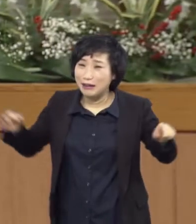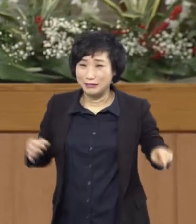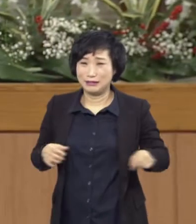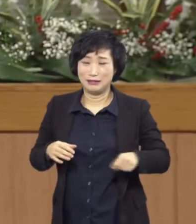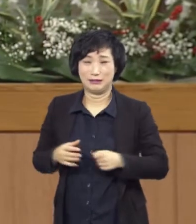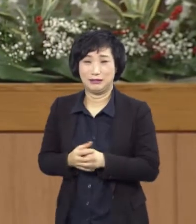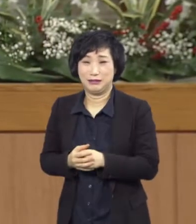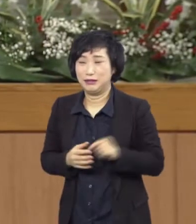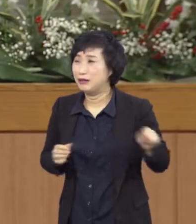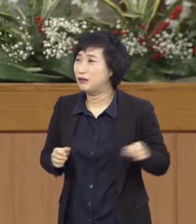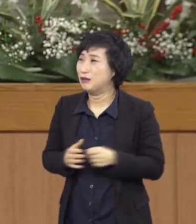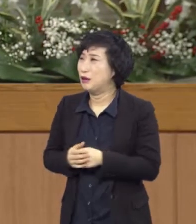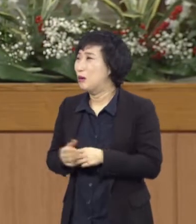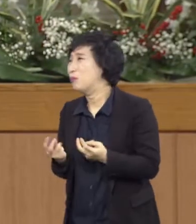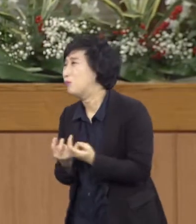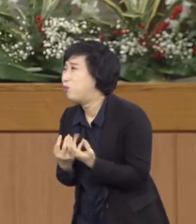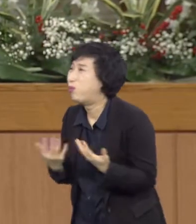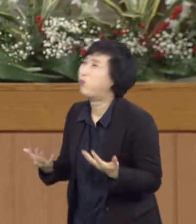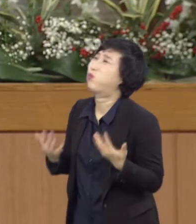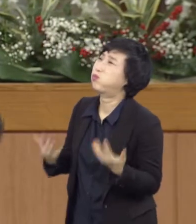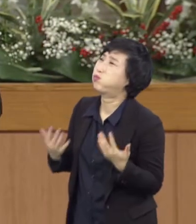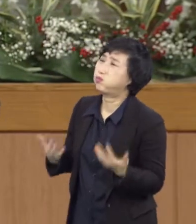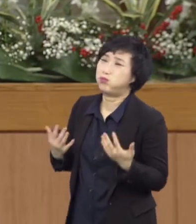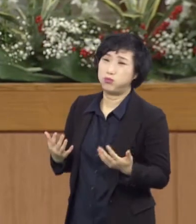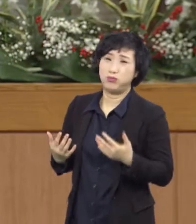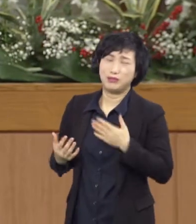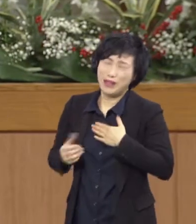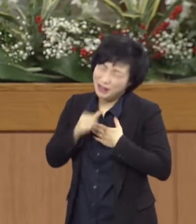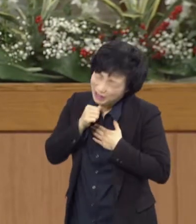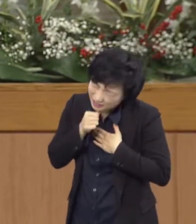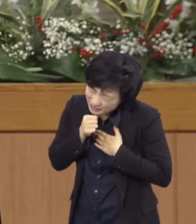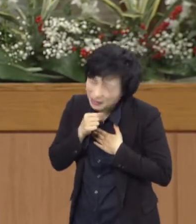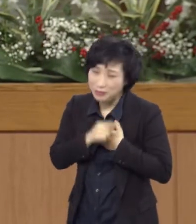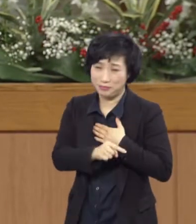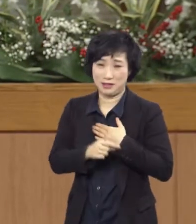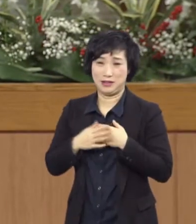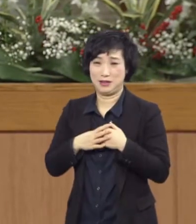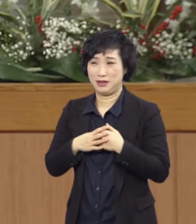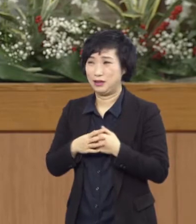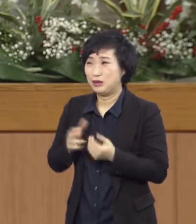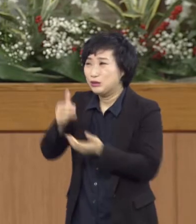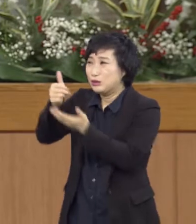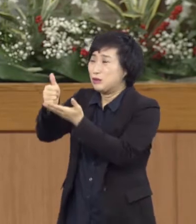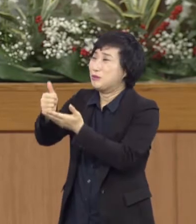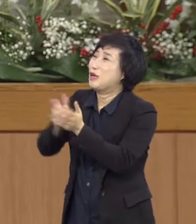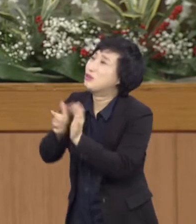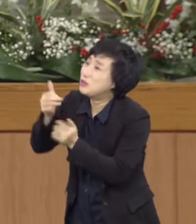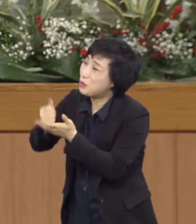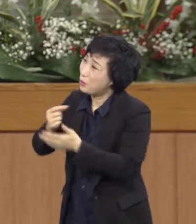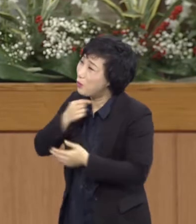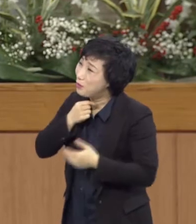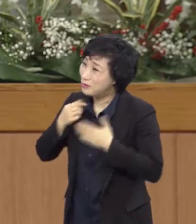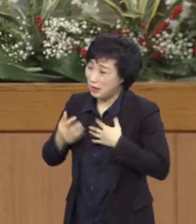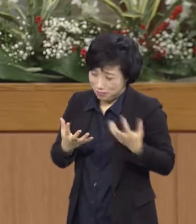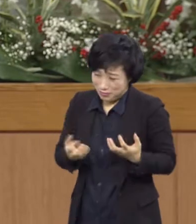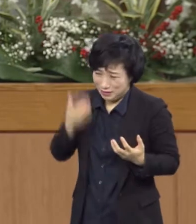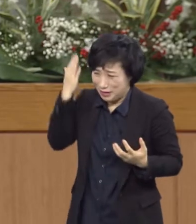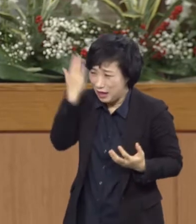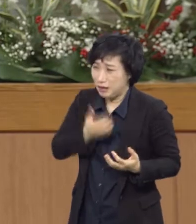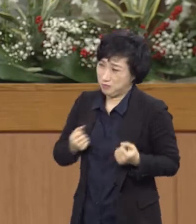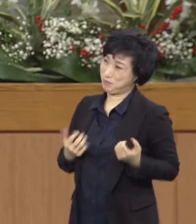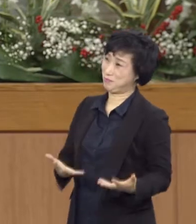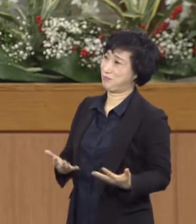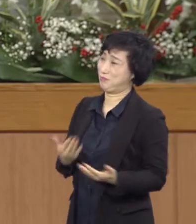없어요. 다른 대책이 없습니다. 나는 가난합니다. 당신이 원하시면 나를 깨끗이 하실